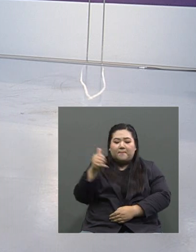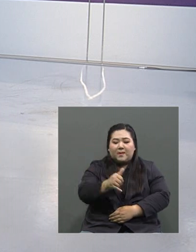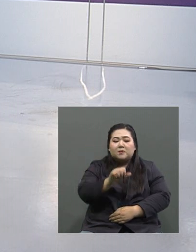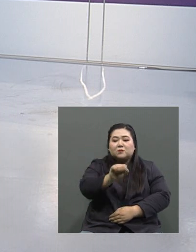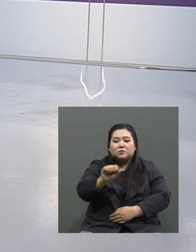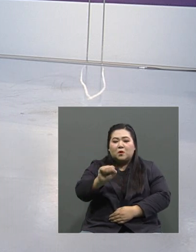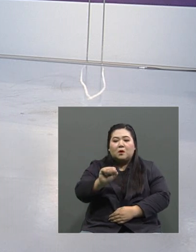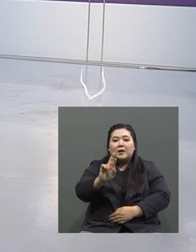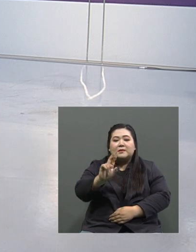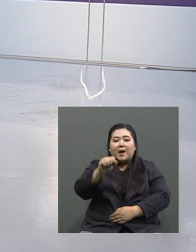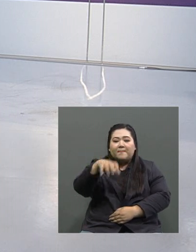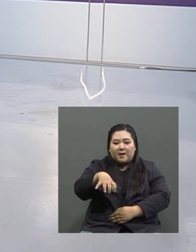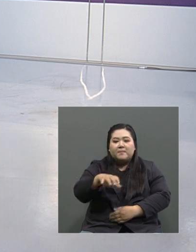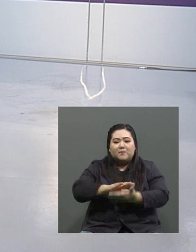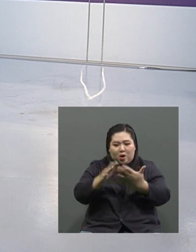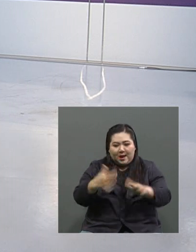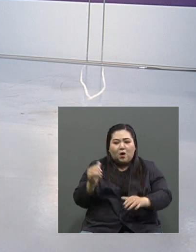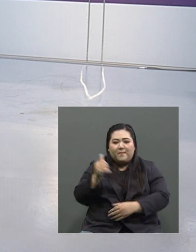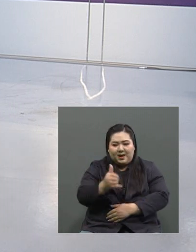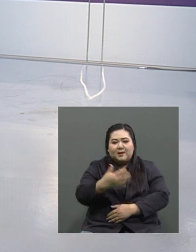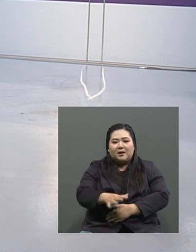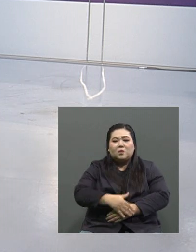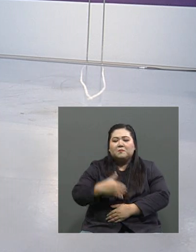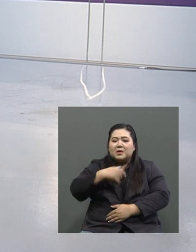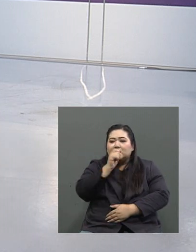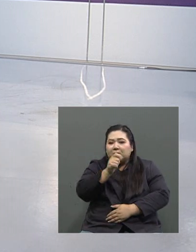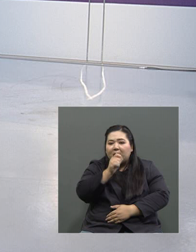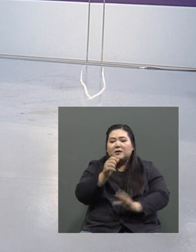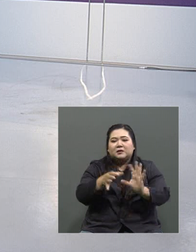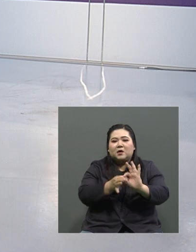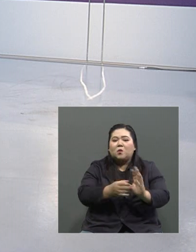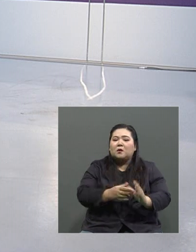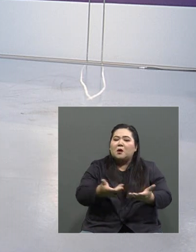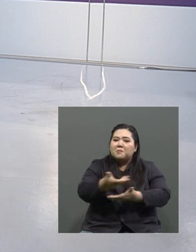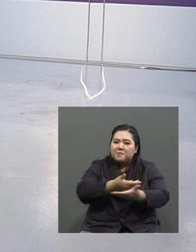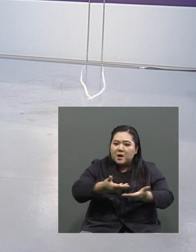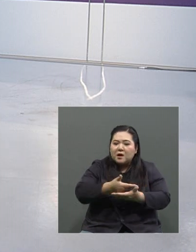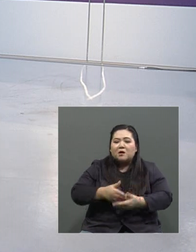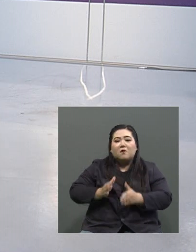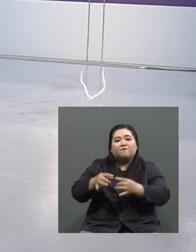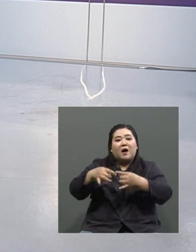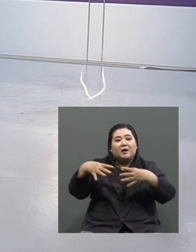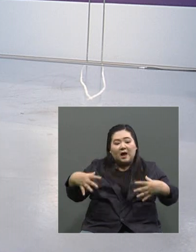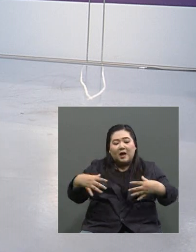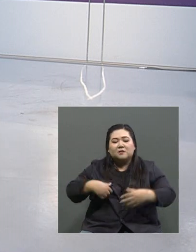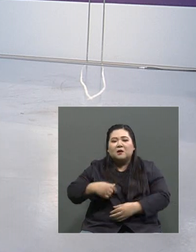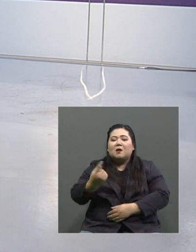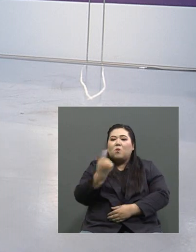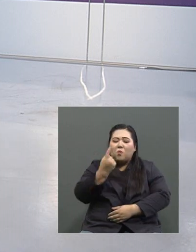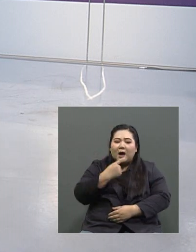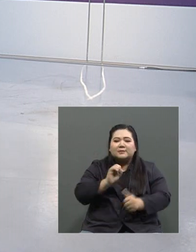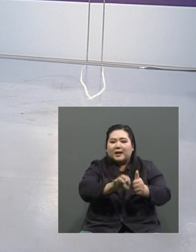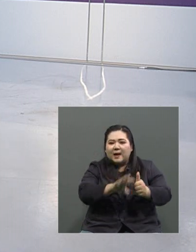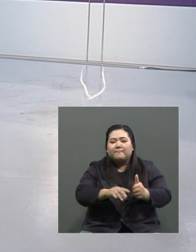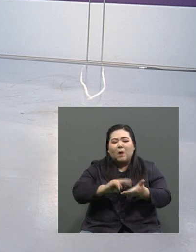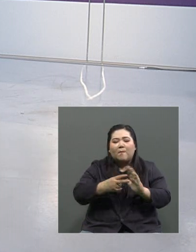ครับมีการให้สัมภาษณ์ภาพรวมการอภิปรายและการเสนอนะนายกบอกว่าสิ่งที่ฝ่ายค้านพูดก็เป็นการติเพื่อก่อเมื่อสักครู่นี้เรา